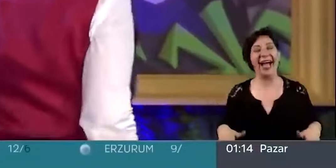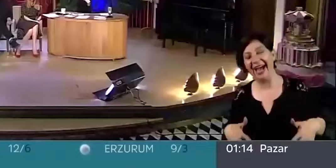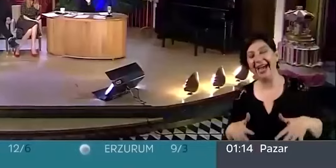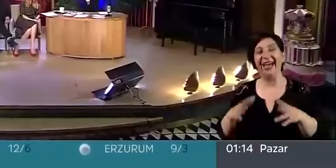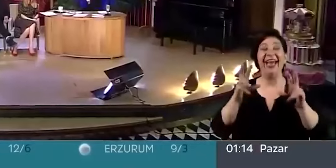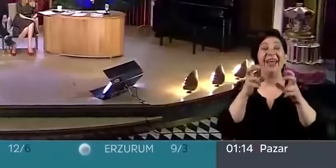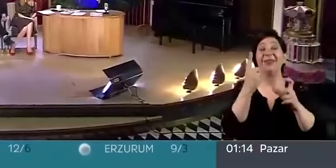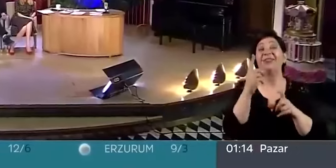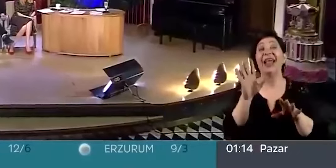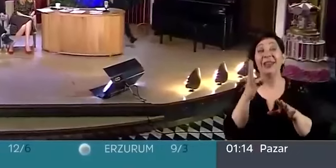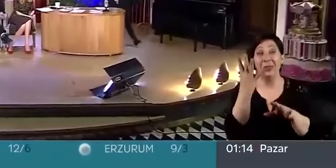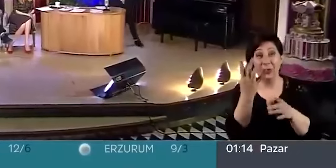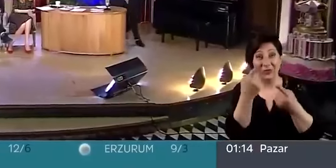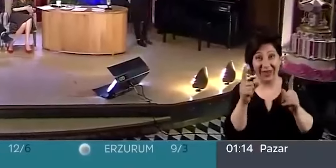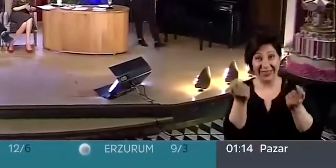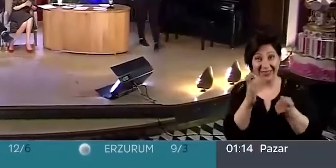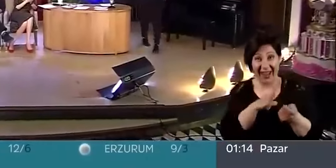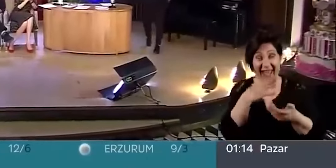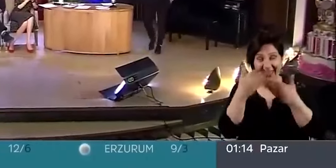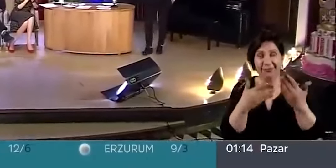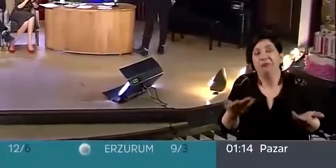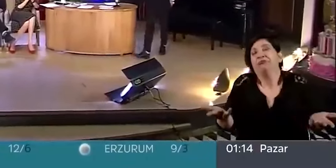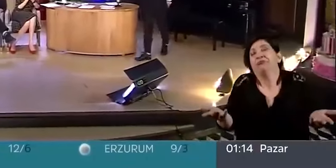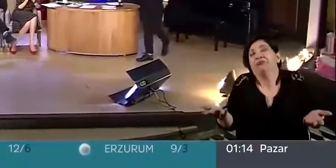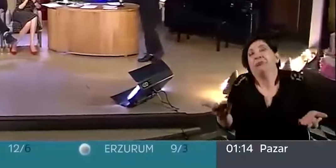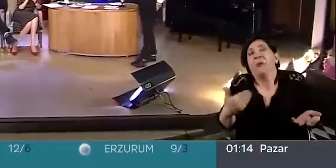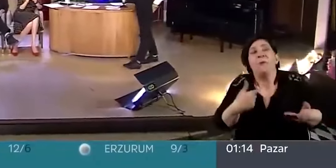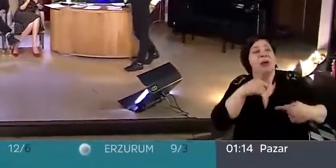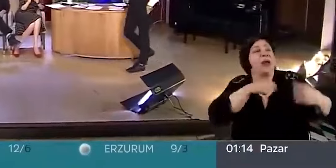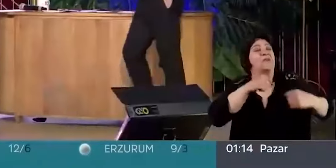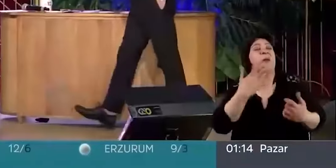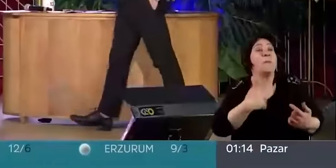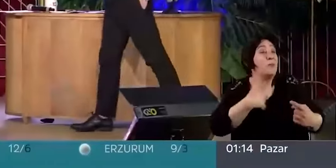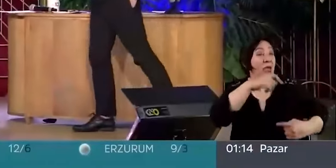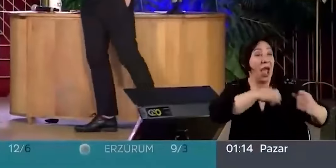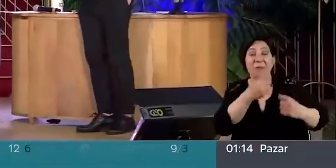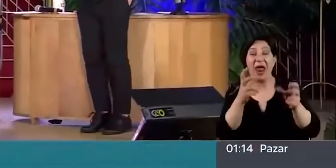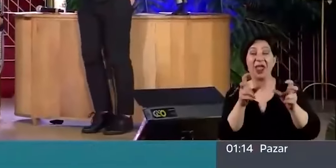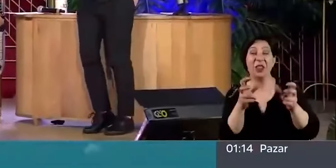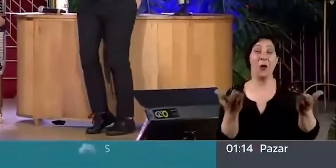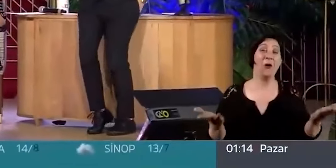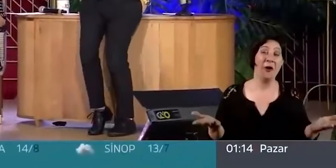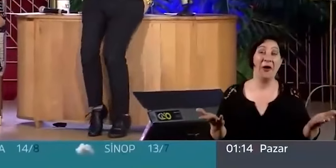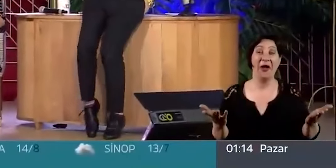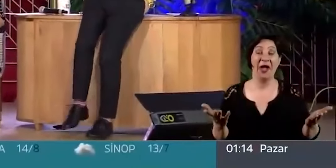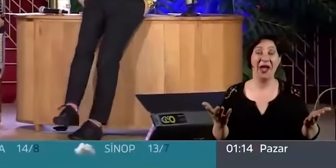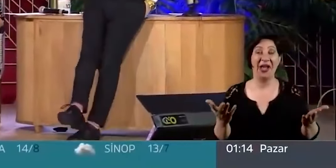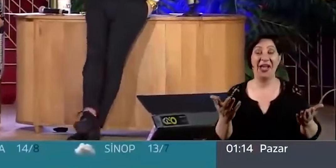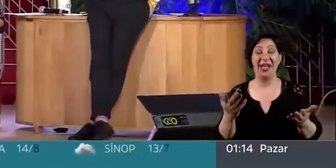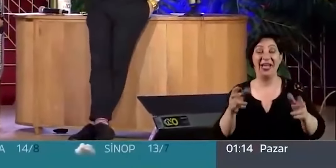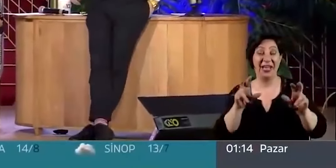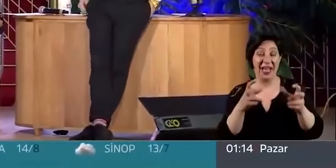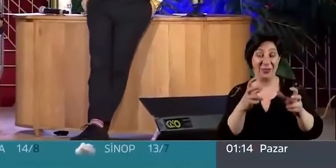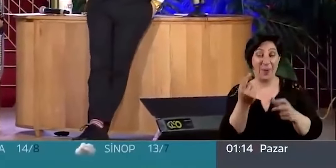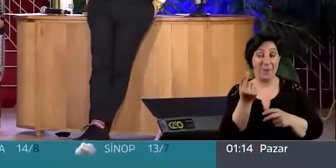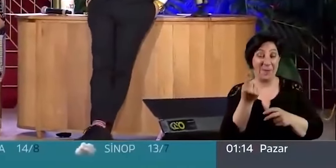Ama sadece rakip değil ya bu. Dört tane iş yapıyoruz, anlattık. Yahu burada. Diğer işlerde rakip değilsin. Ben hiç yani hiçbir şey. Ama yani